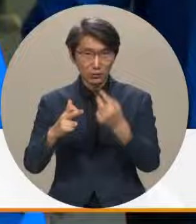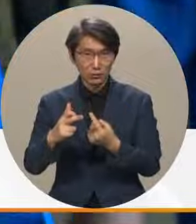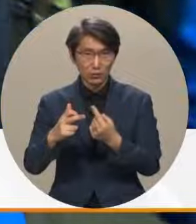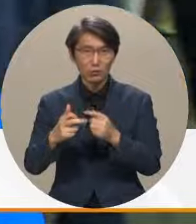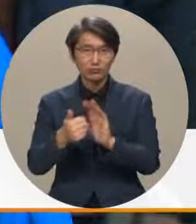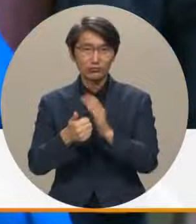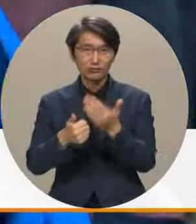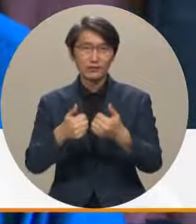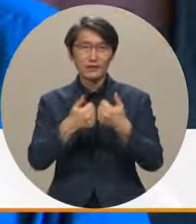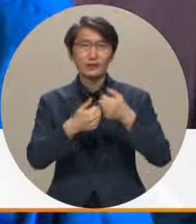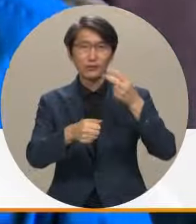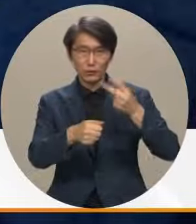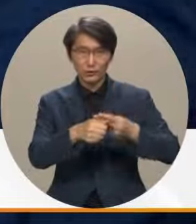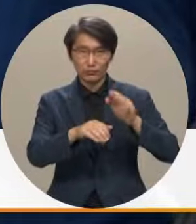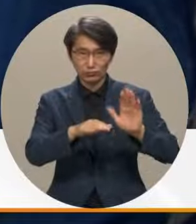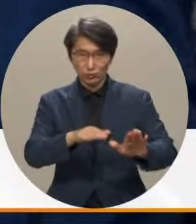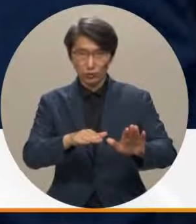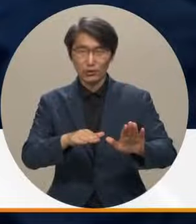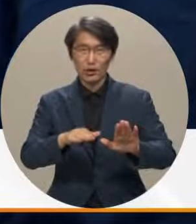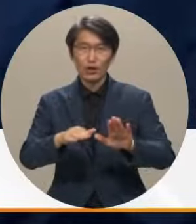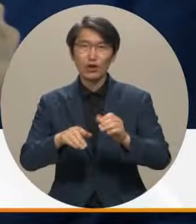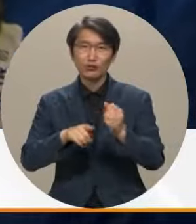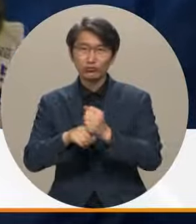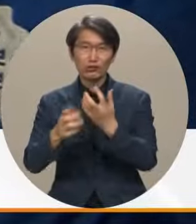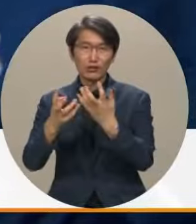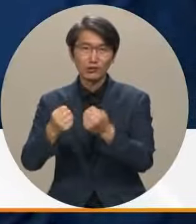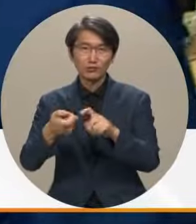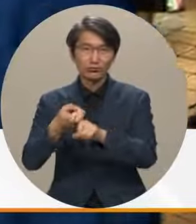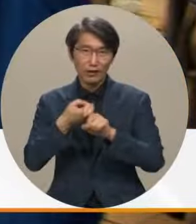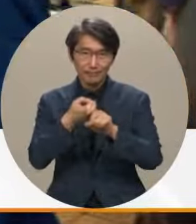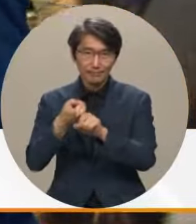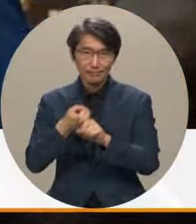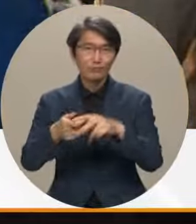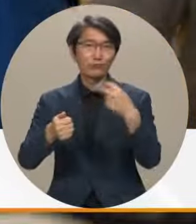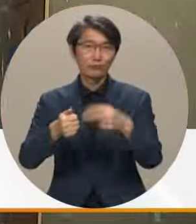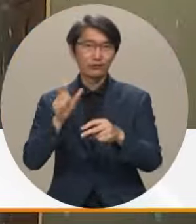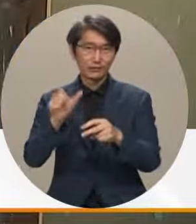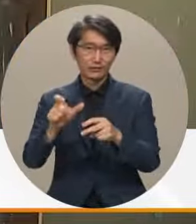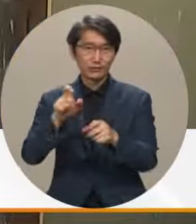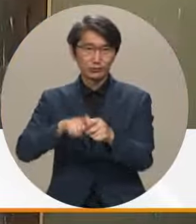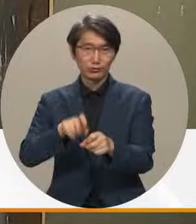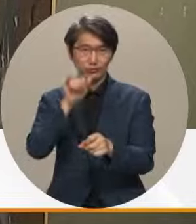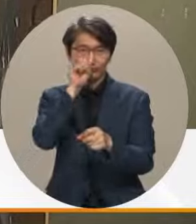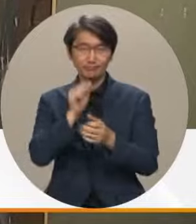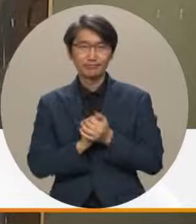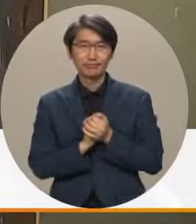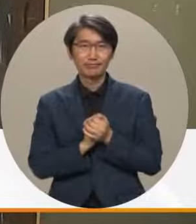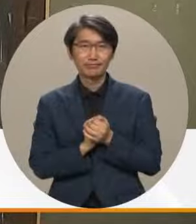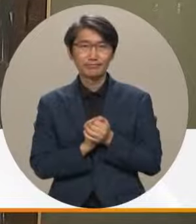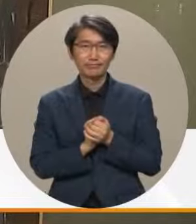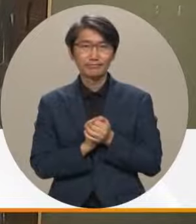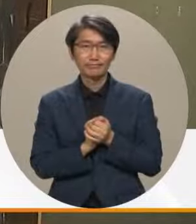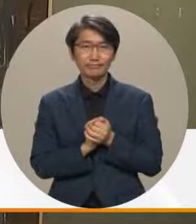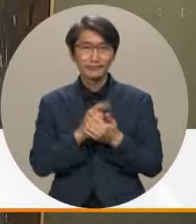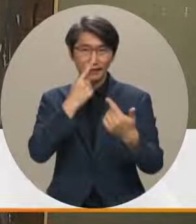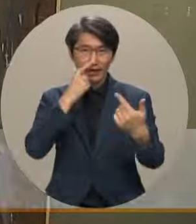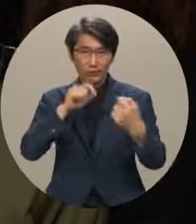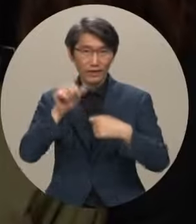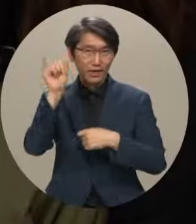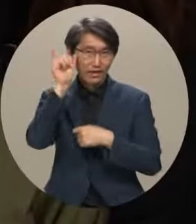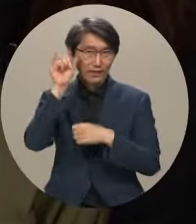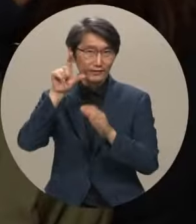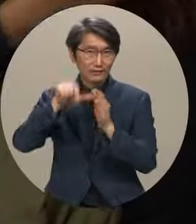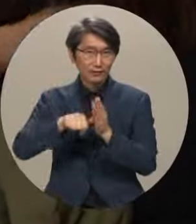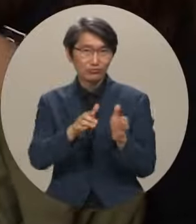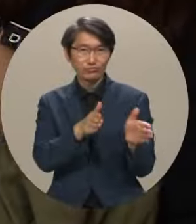상담교사를 배치하고 수학과학 융합교육센터를 설치해 융합교육을 강화하겠다고도 밝혔습니다. 다가오는